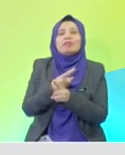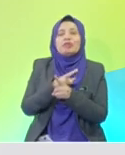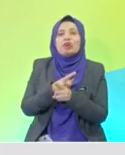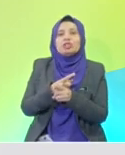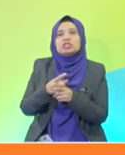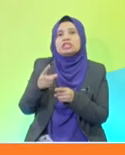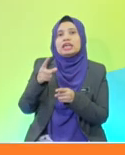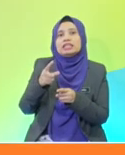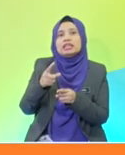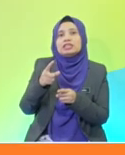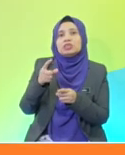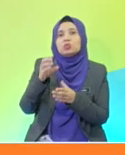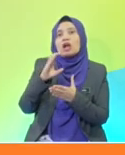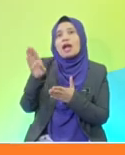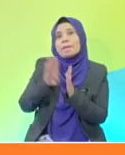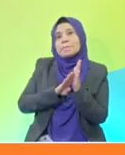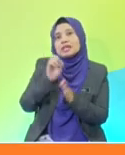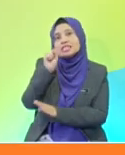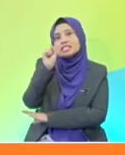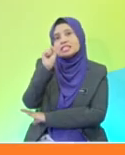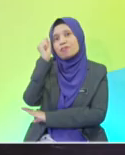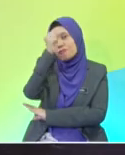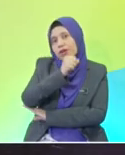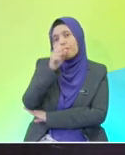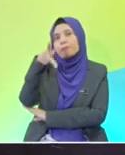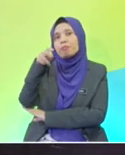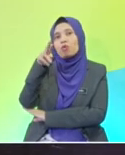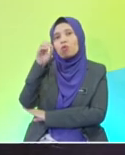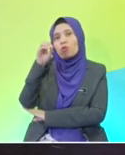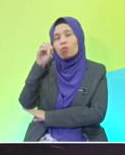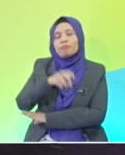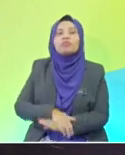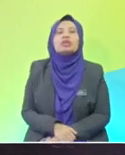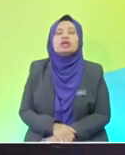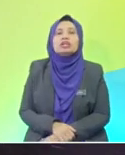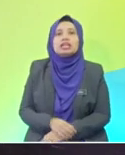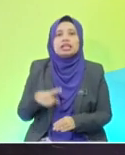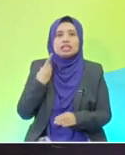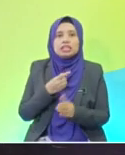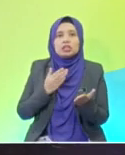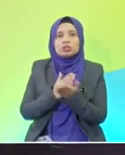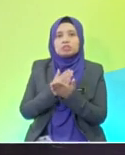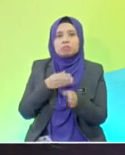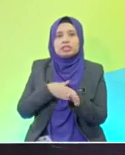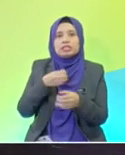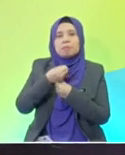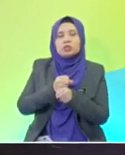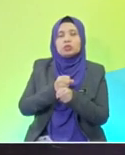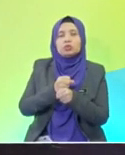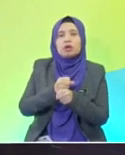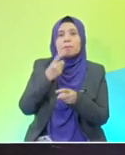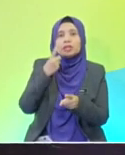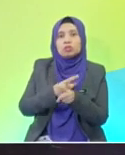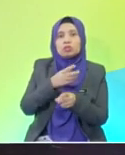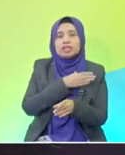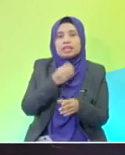kadar cuka bersifat progresif Oke kita teruskan dengan bentuk soal yang seterusnya adalah soal alam betul dan